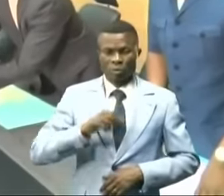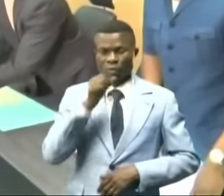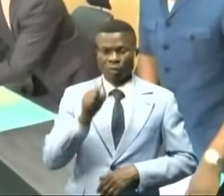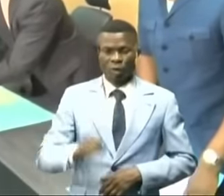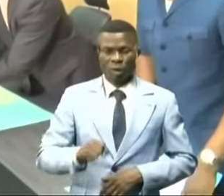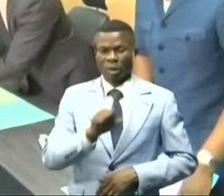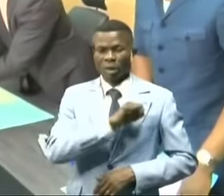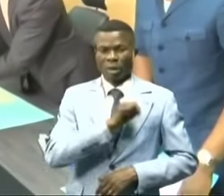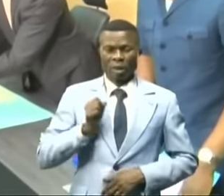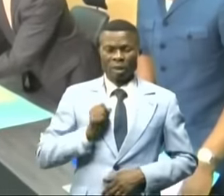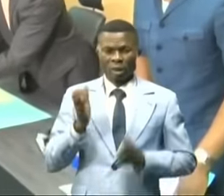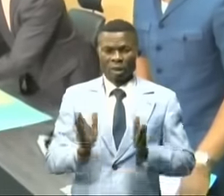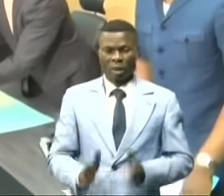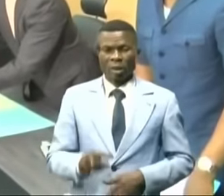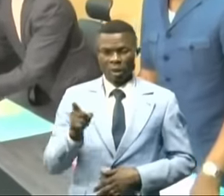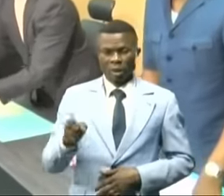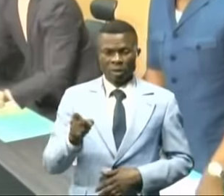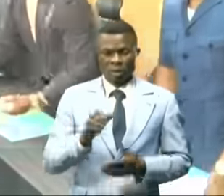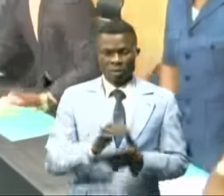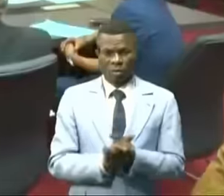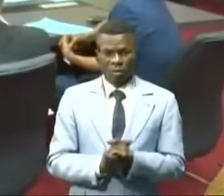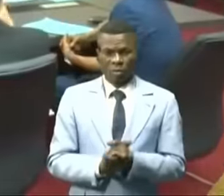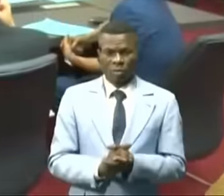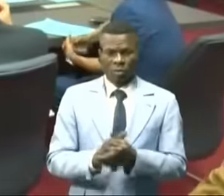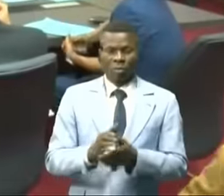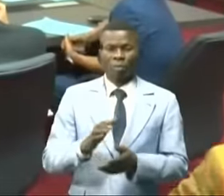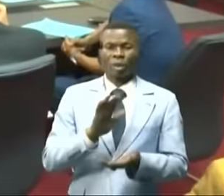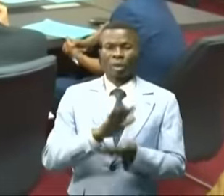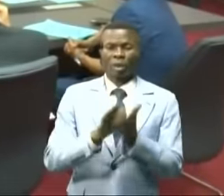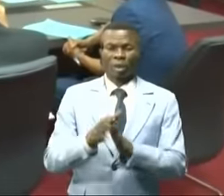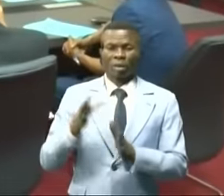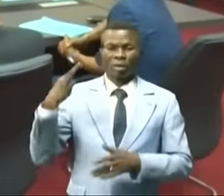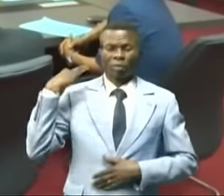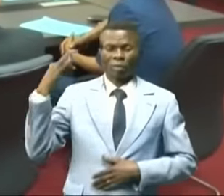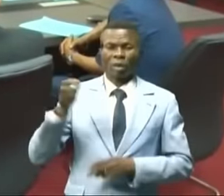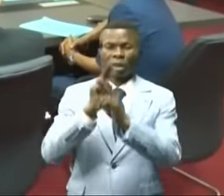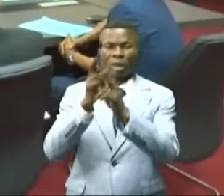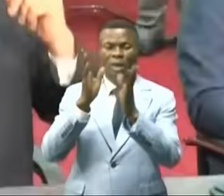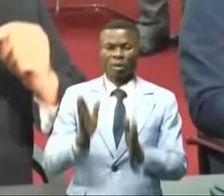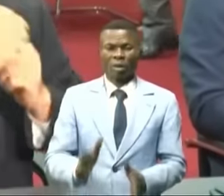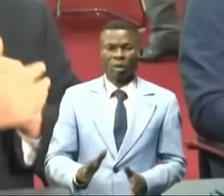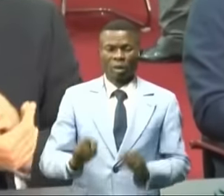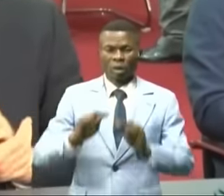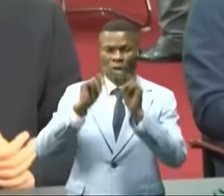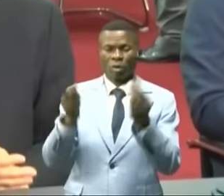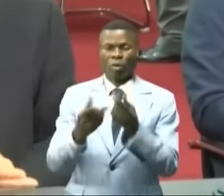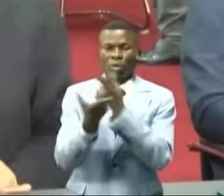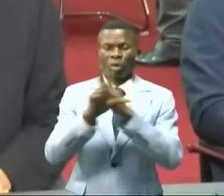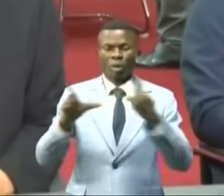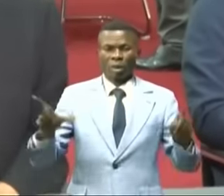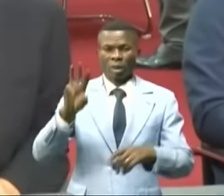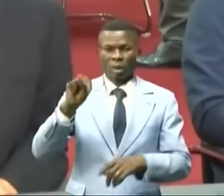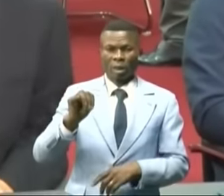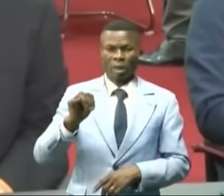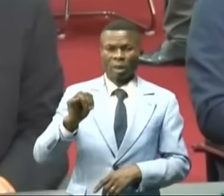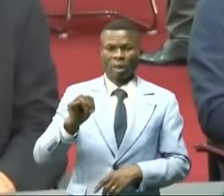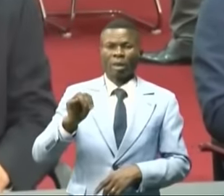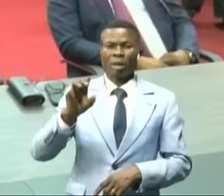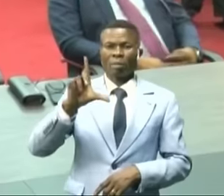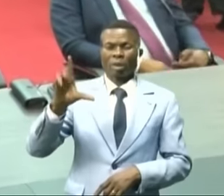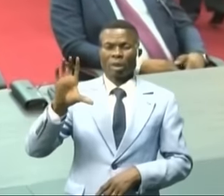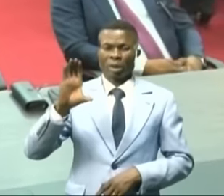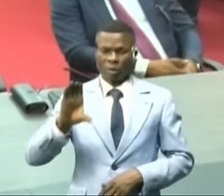parlementaire Jean Bamanissa Saïdi se porte candidat rapporteur pour les comptes du mouvement de libération du Congo MLC. Il